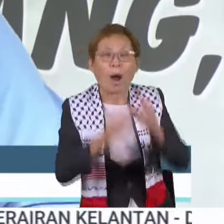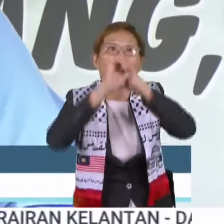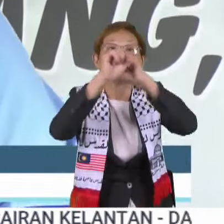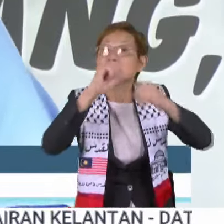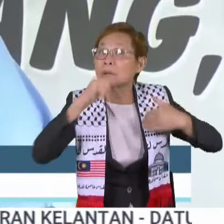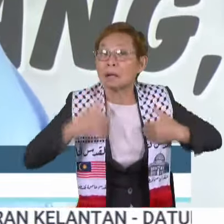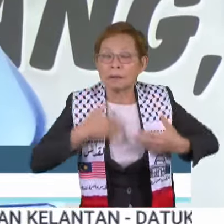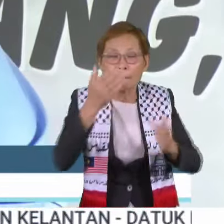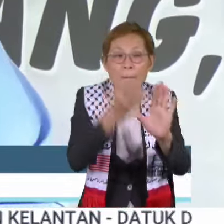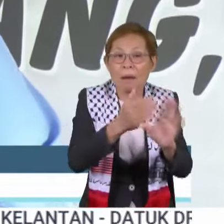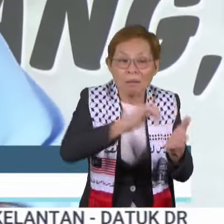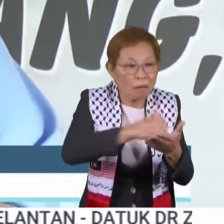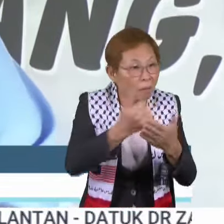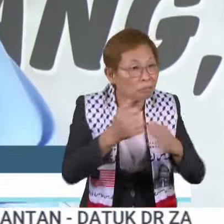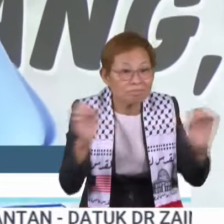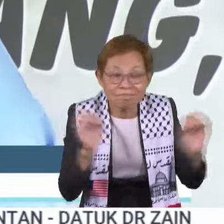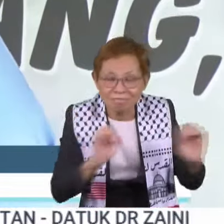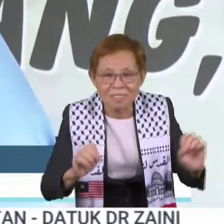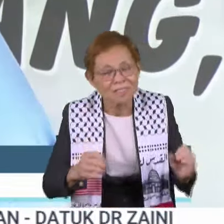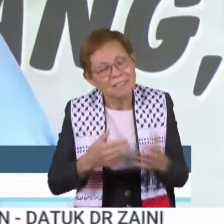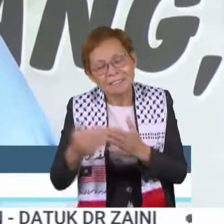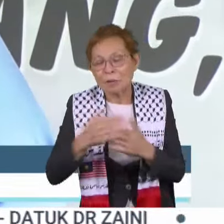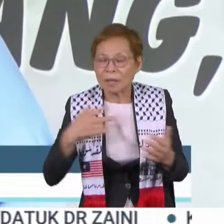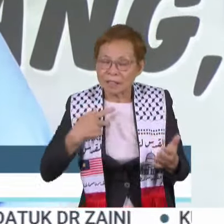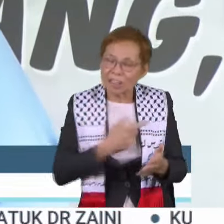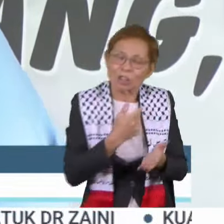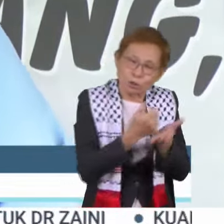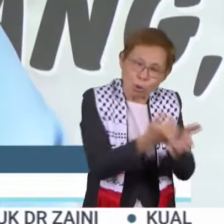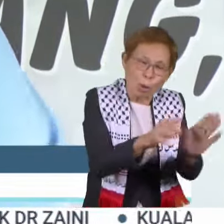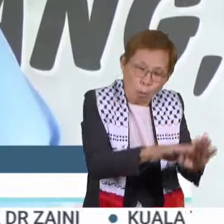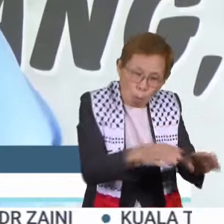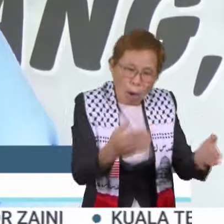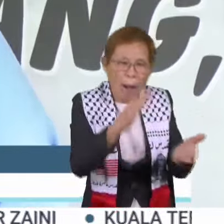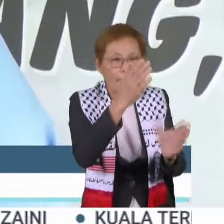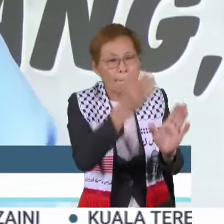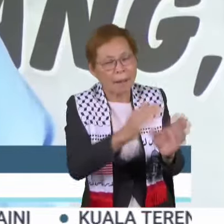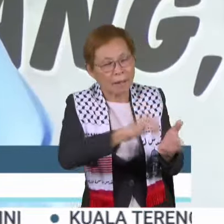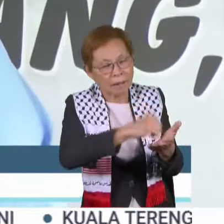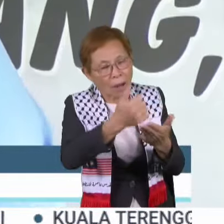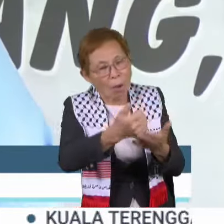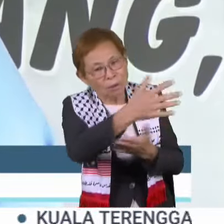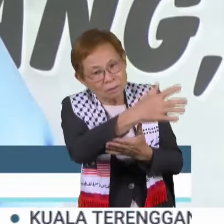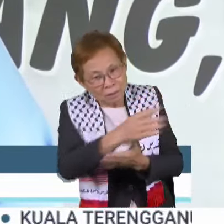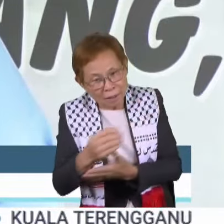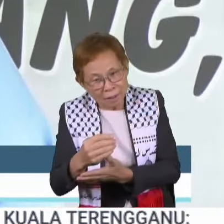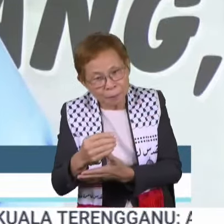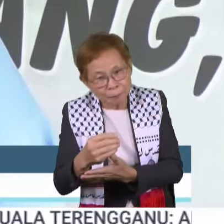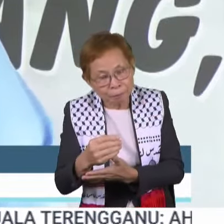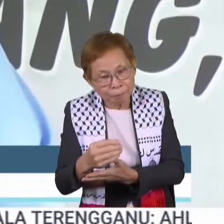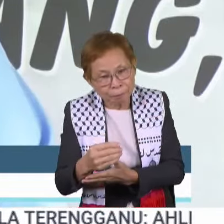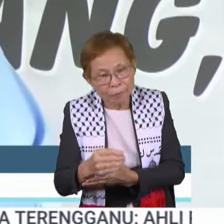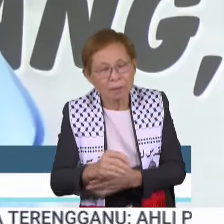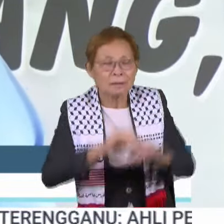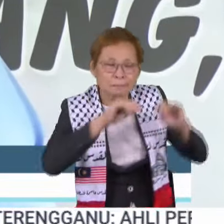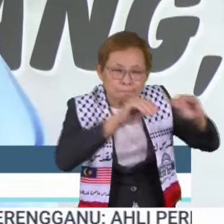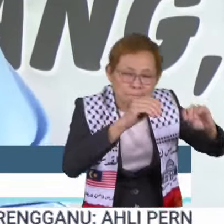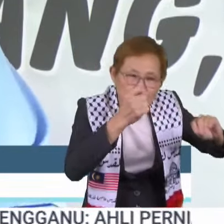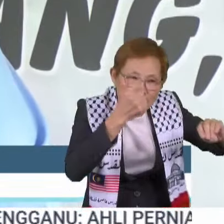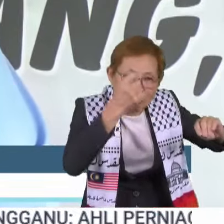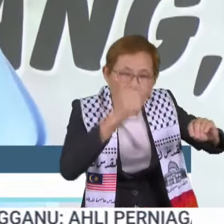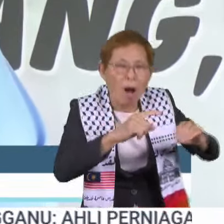ada usaha-usaha macam kita akan menolong mereka buka bank akaun dan meninggikan juga kefahaman